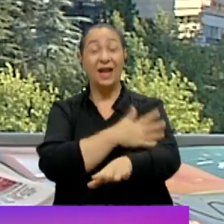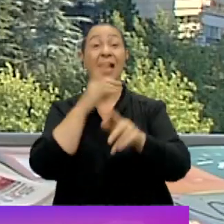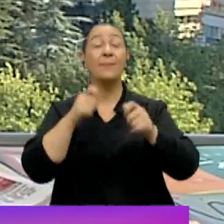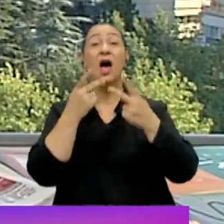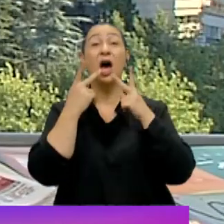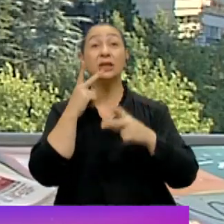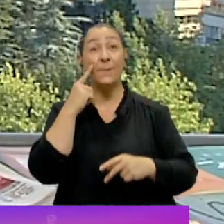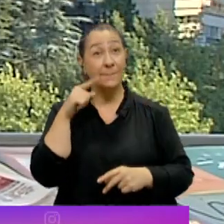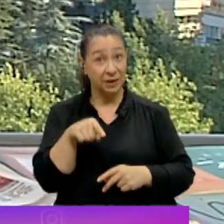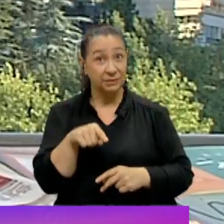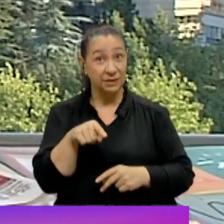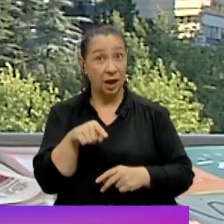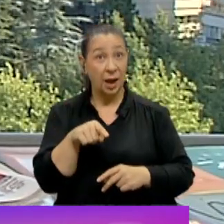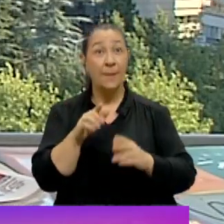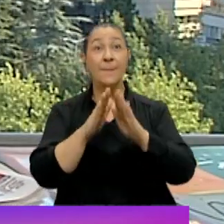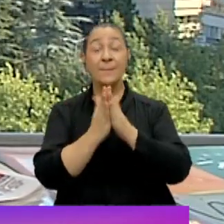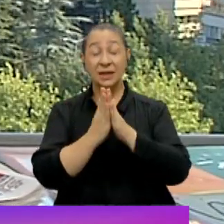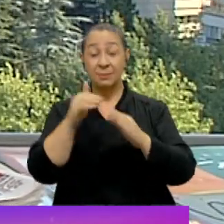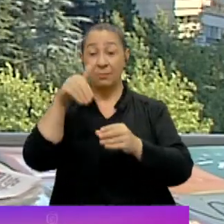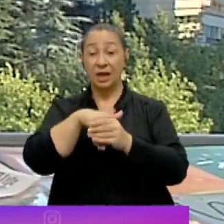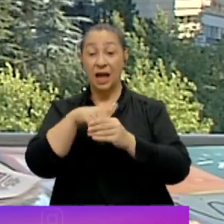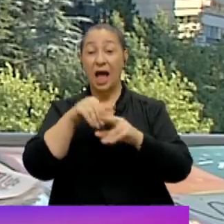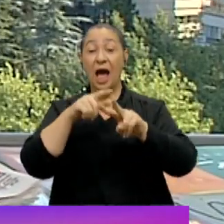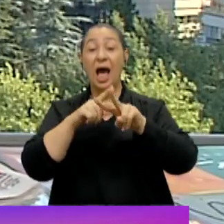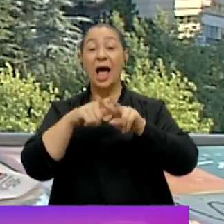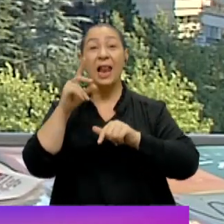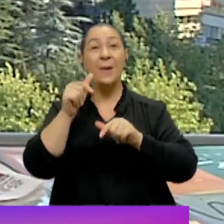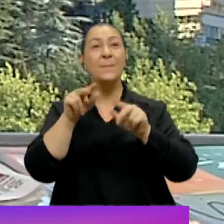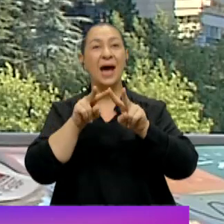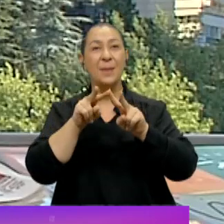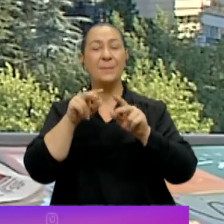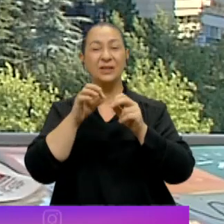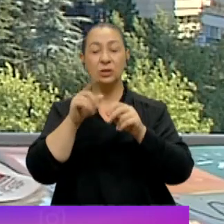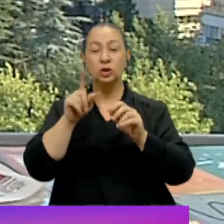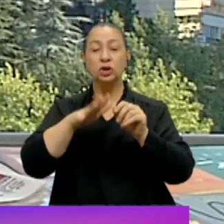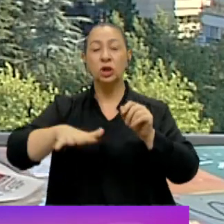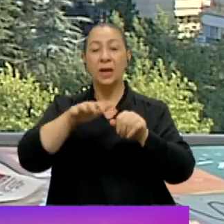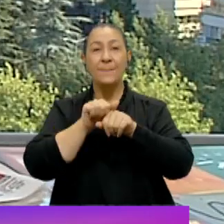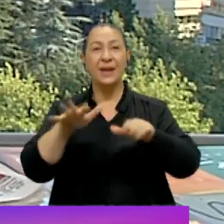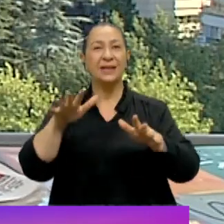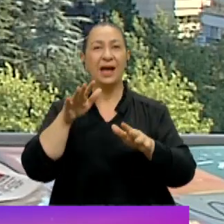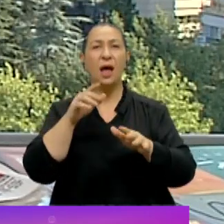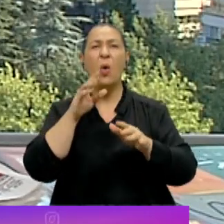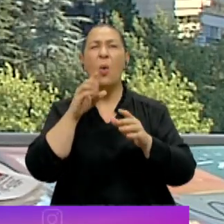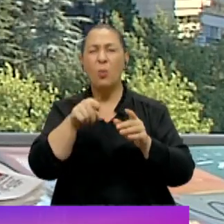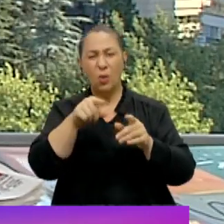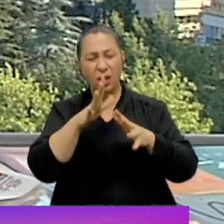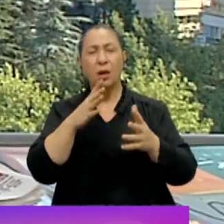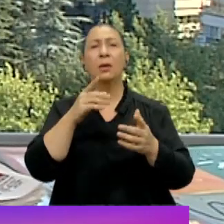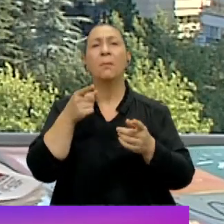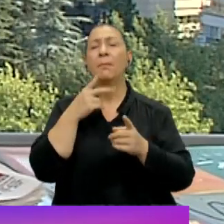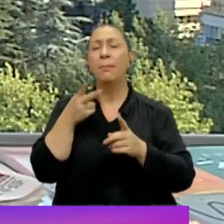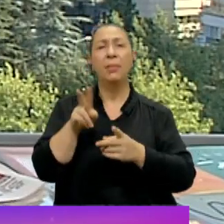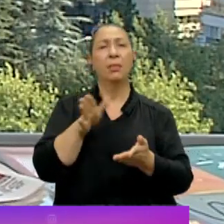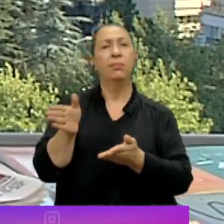yapmış olduğu açıklamaya baktığımızda Mersin Milletvekili Ali Mahir Başarır'ın sosyal medya paylaşımı olayı tamamen